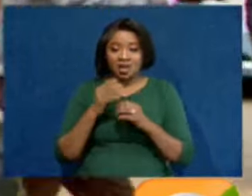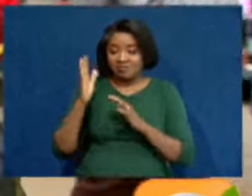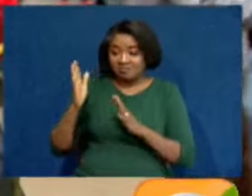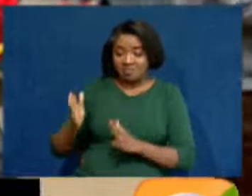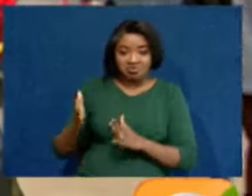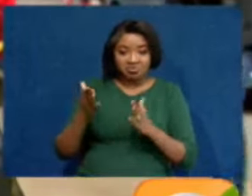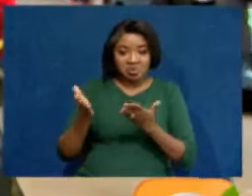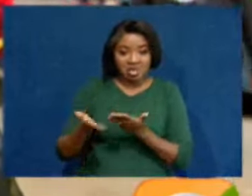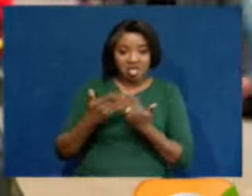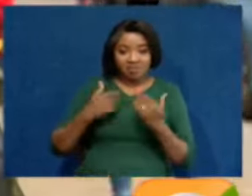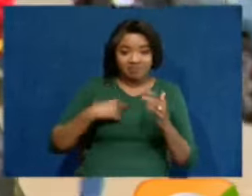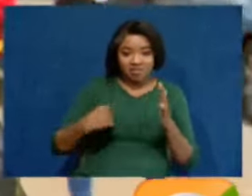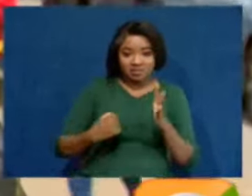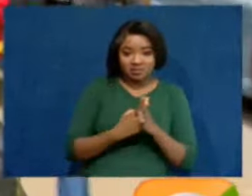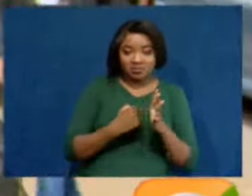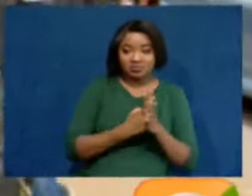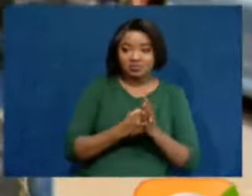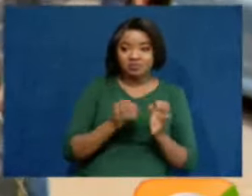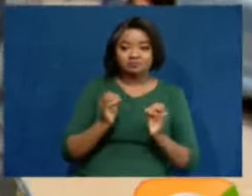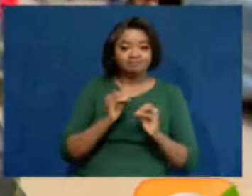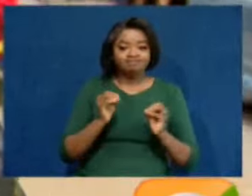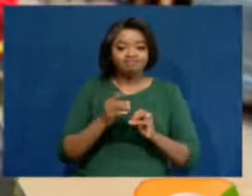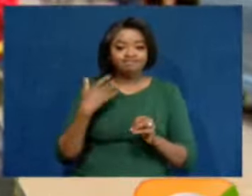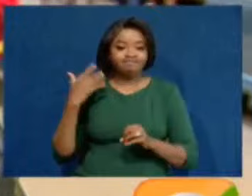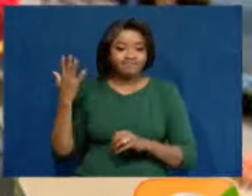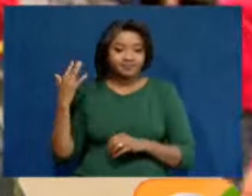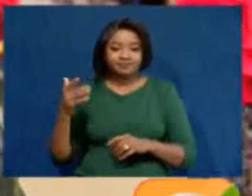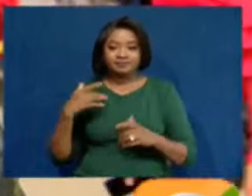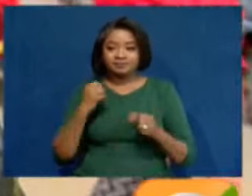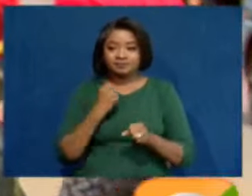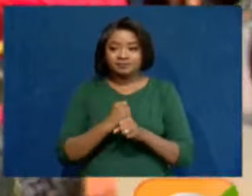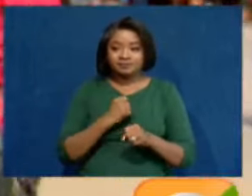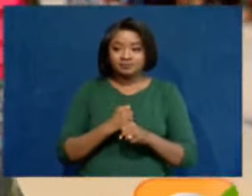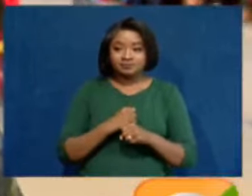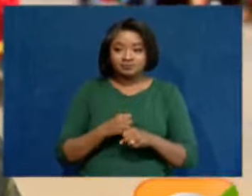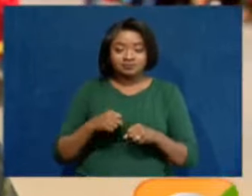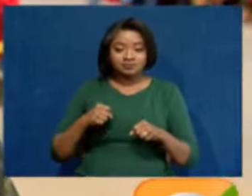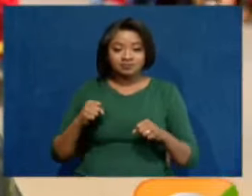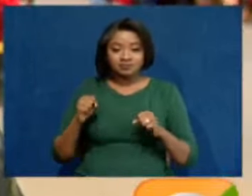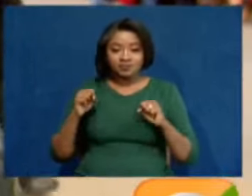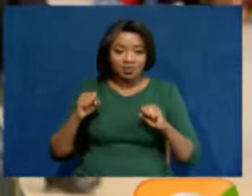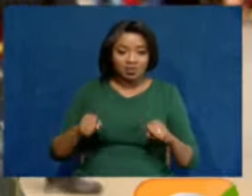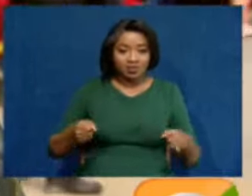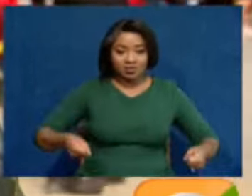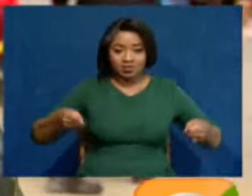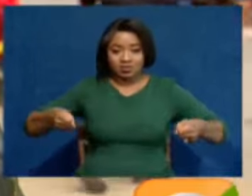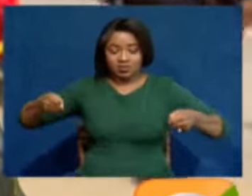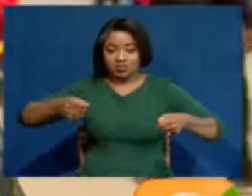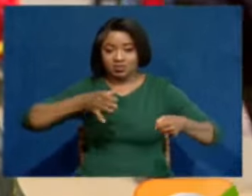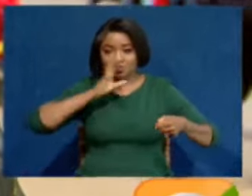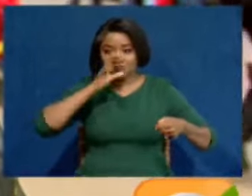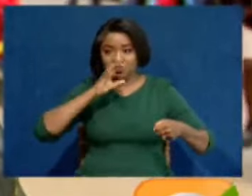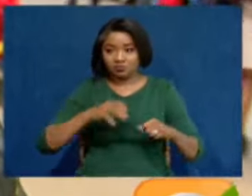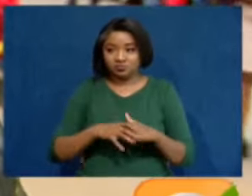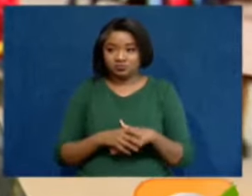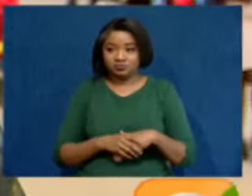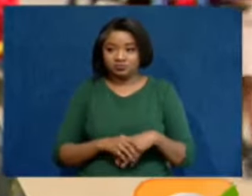is true. So that nilikuwa nabeba mitungi za maji, nafunga hata mitungi nane kwa sababu nilikuwa na pikipiki.